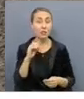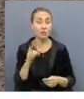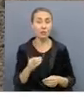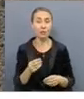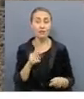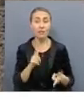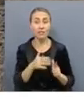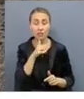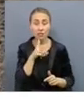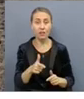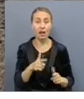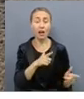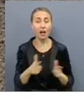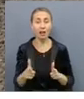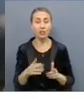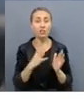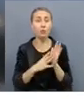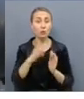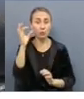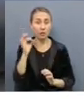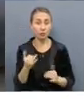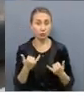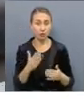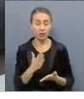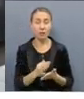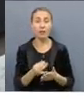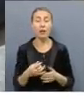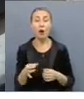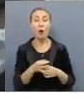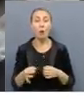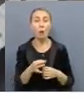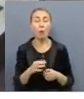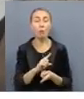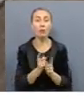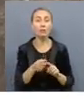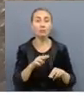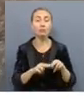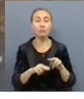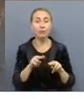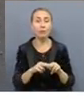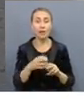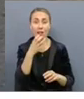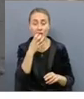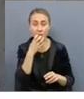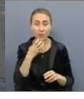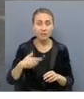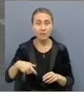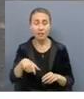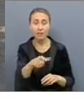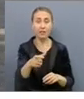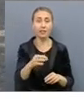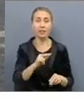время готовность региона составляет 90%. По области реконструировано 75 километров тепловых сетей. Почти